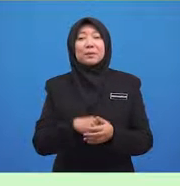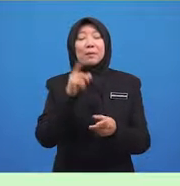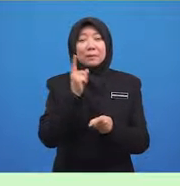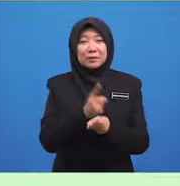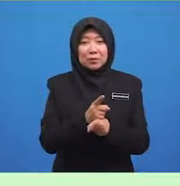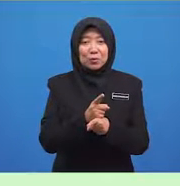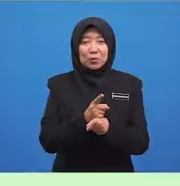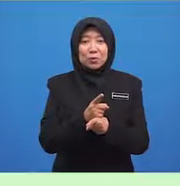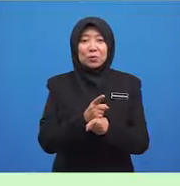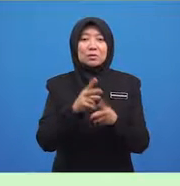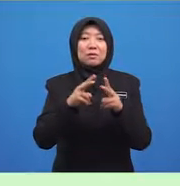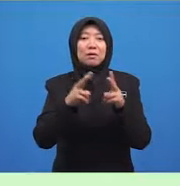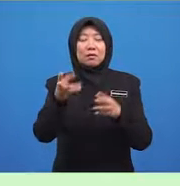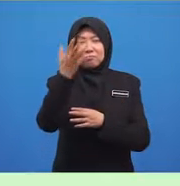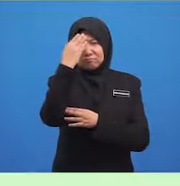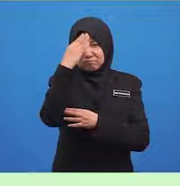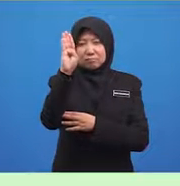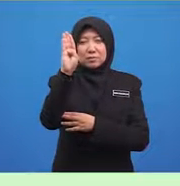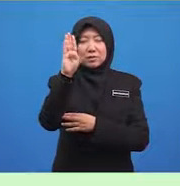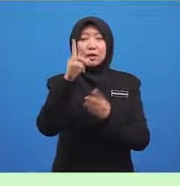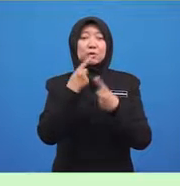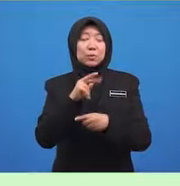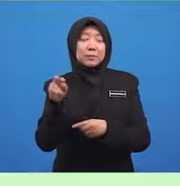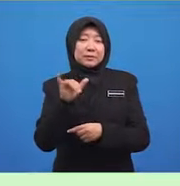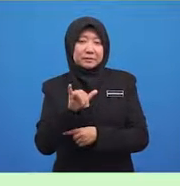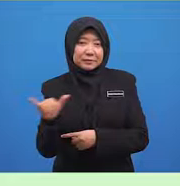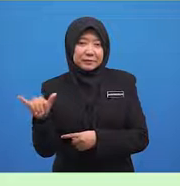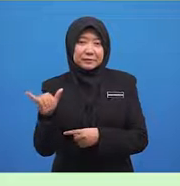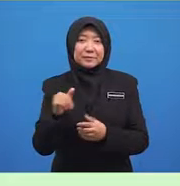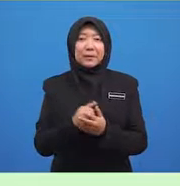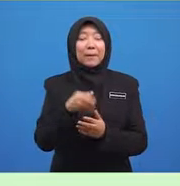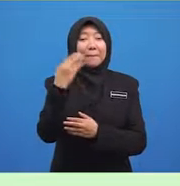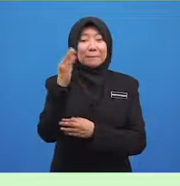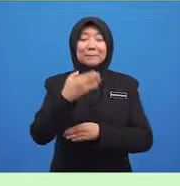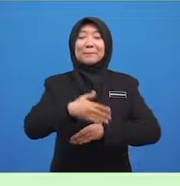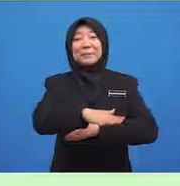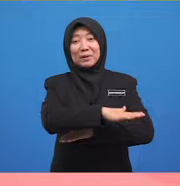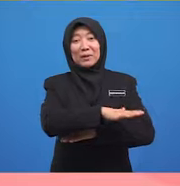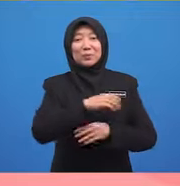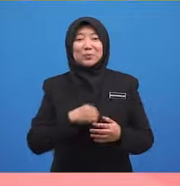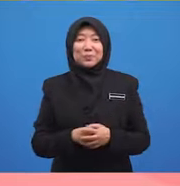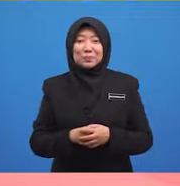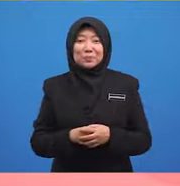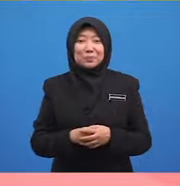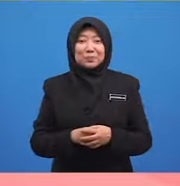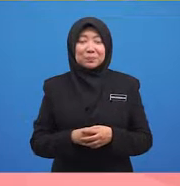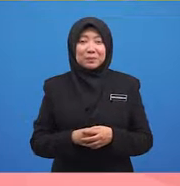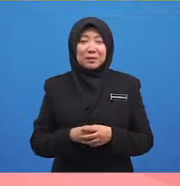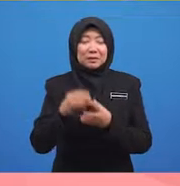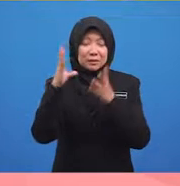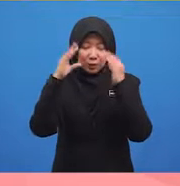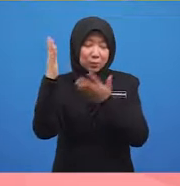Betul, kamu sangat bijak. Jawapannya ialah biru laut. Cikgu